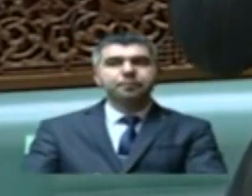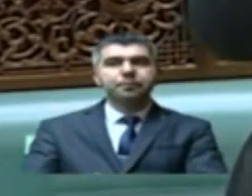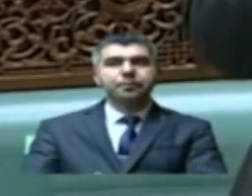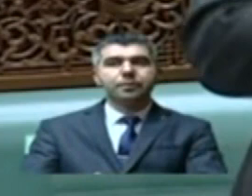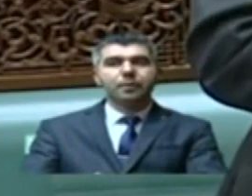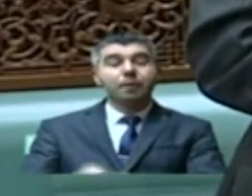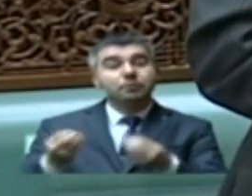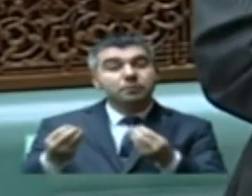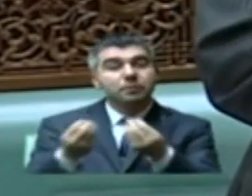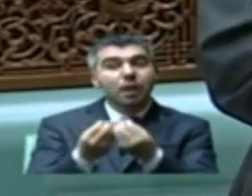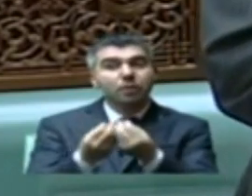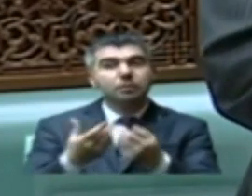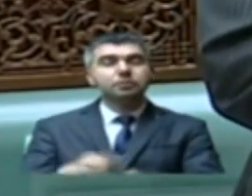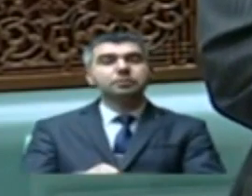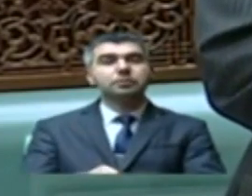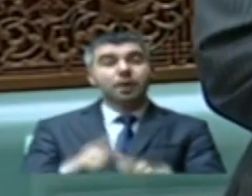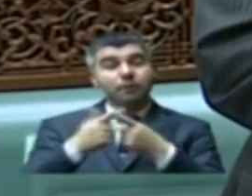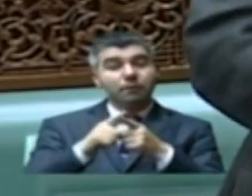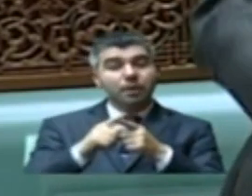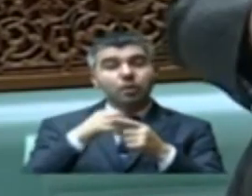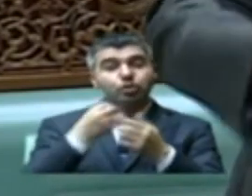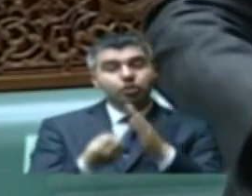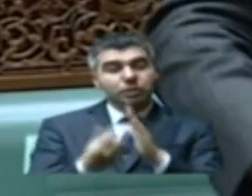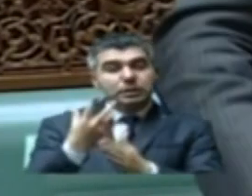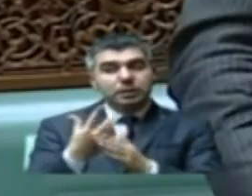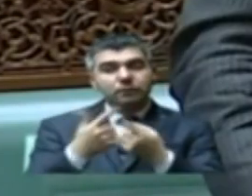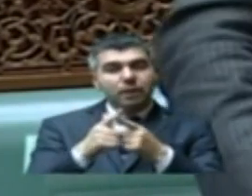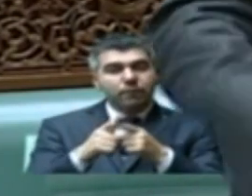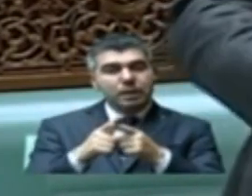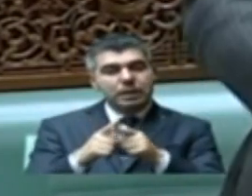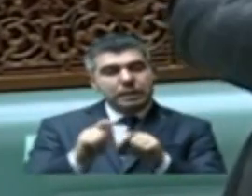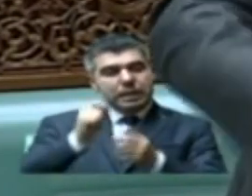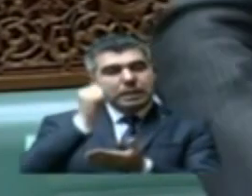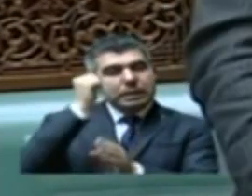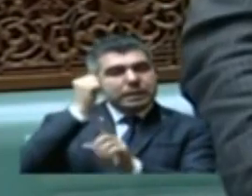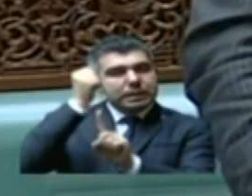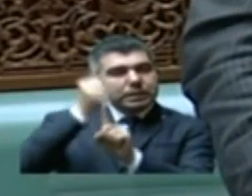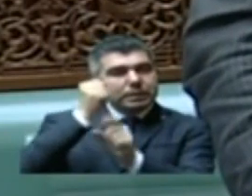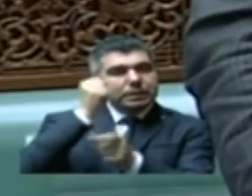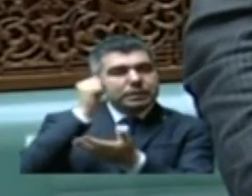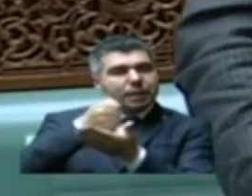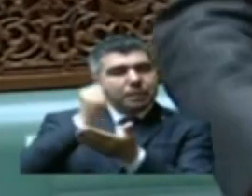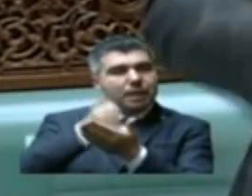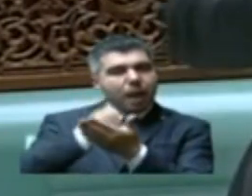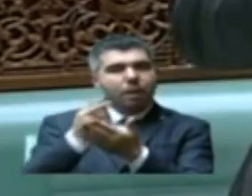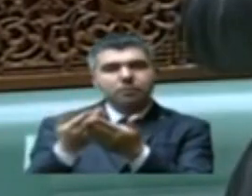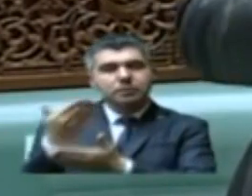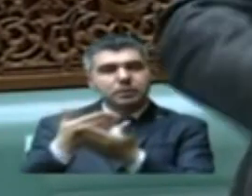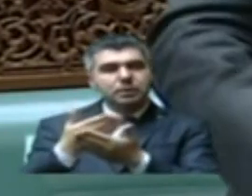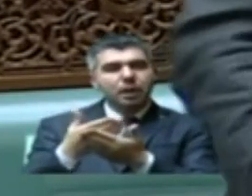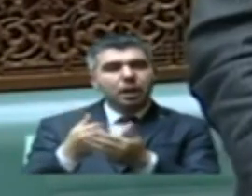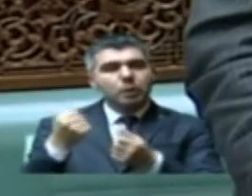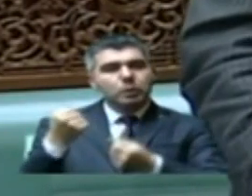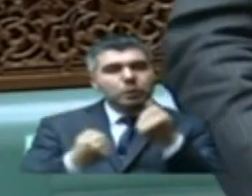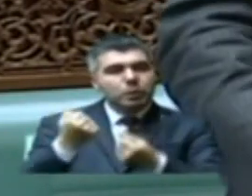إلى جانب كان هناك مخاطر أخرى، كنتكلموا على الزربية، كنتكلموا على ديك الشيء ديال إصلاح هياكل ديال السيارات، هناك ديك الشيمي والكربون